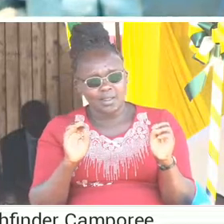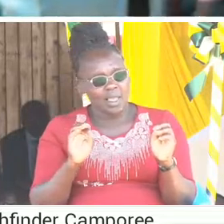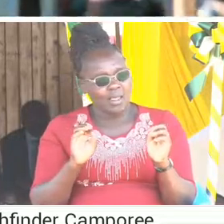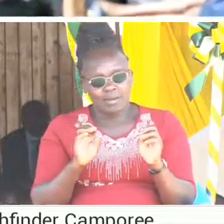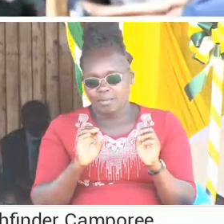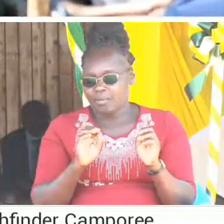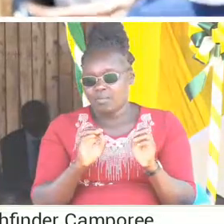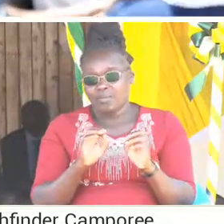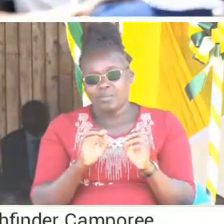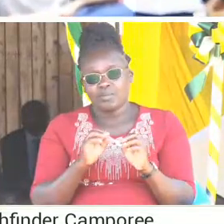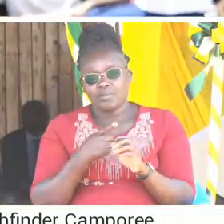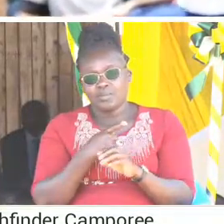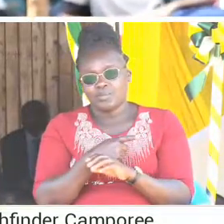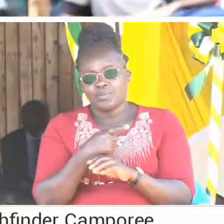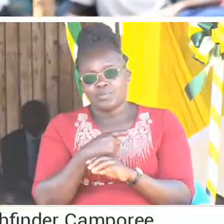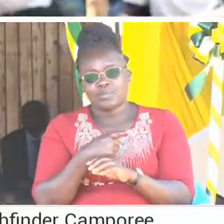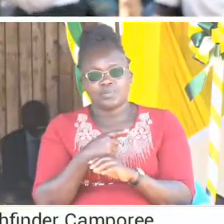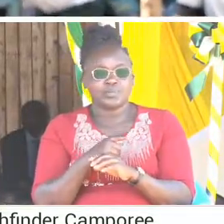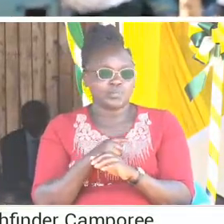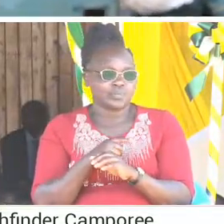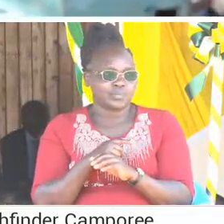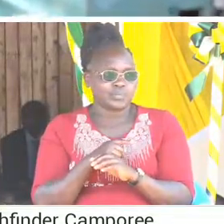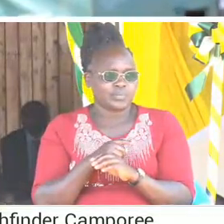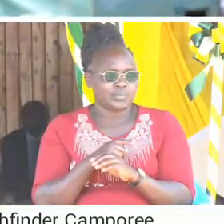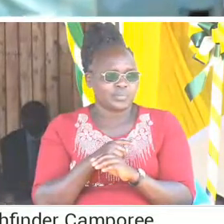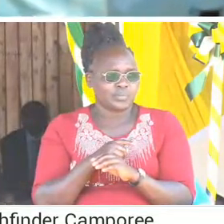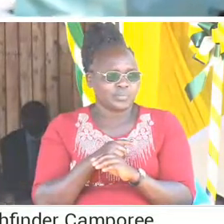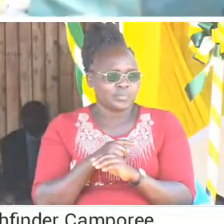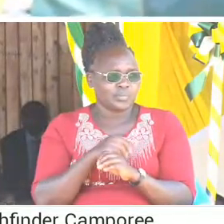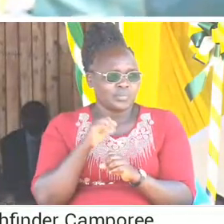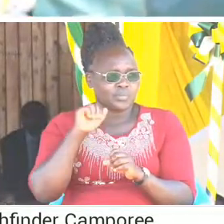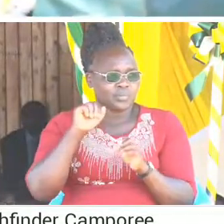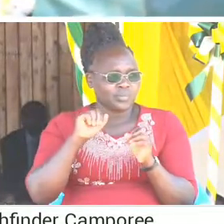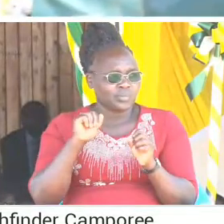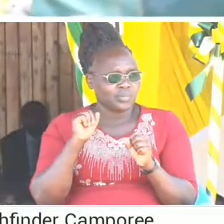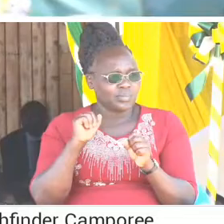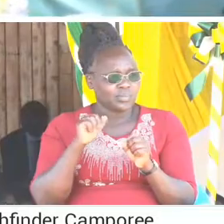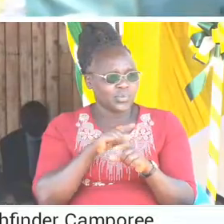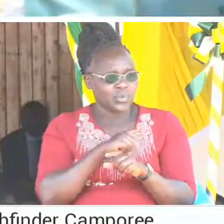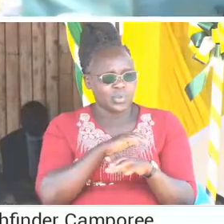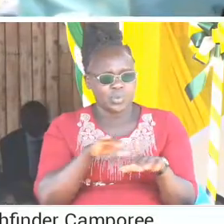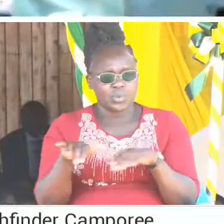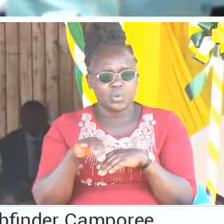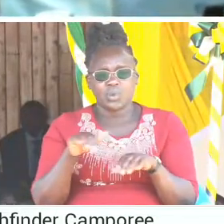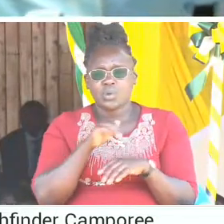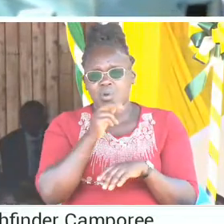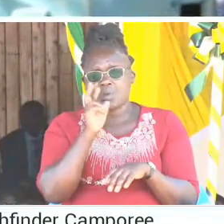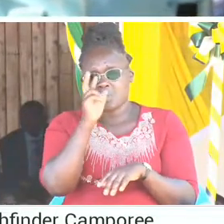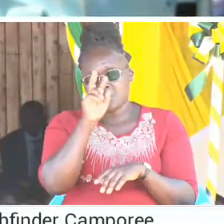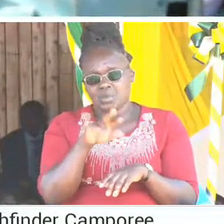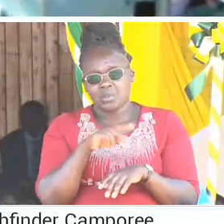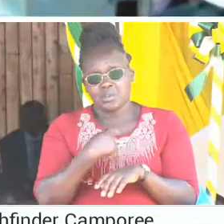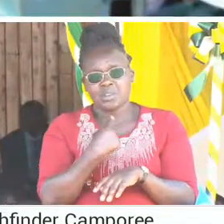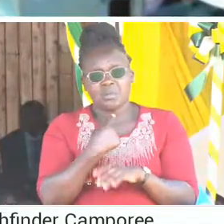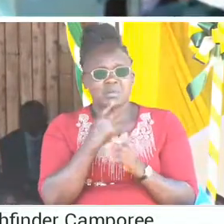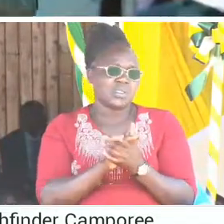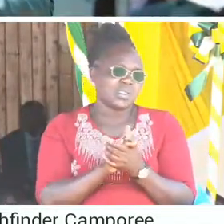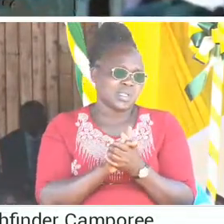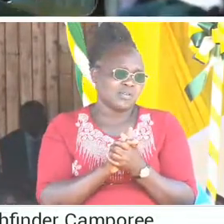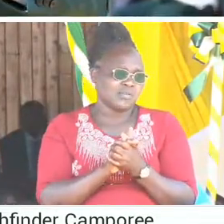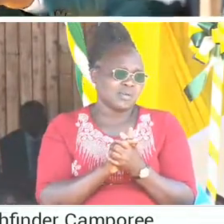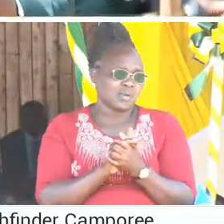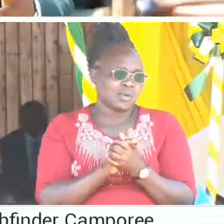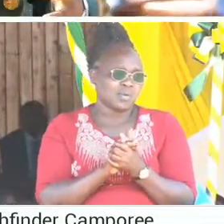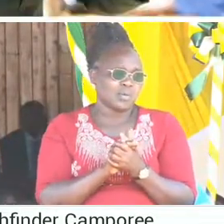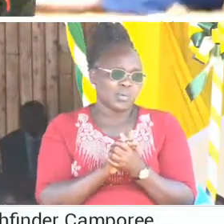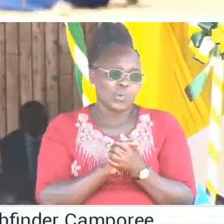5 years to come. Hujioni miaka 5 ijayo utakuwa wapi? Hujioni miaka 10 ijayo utakuwa